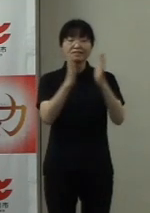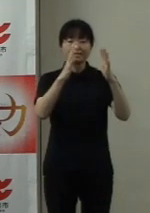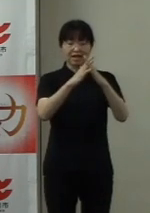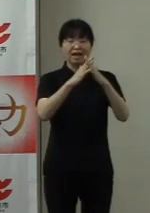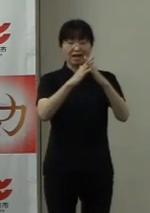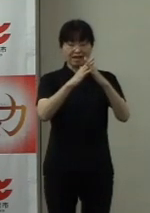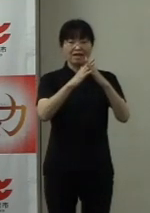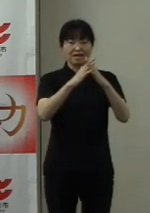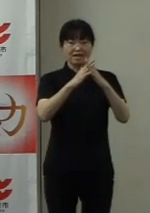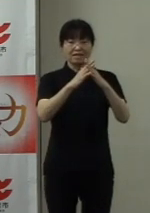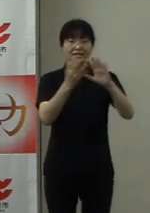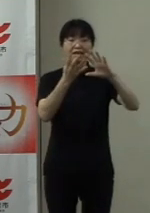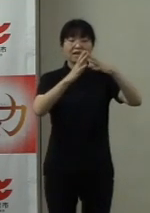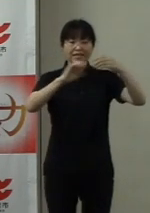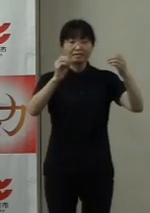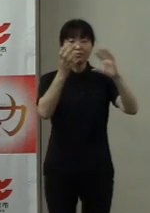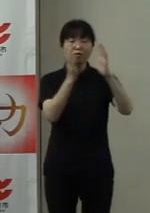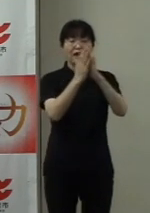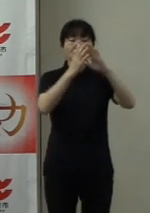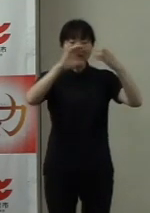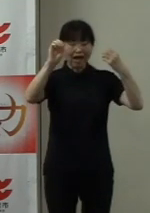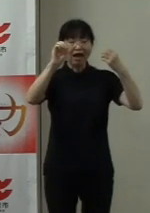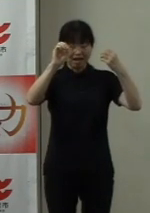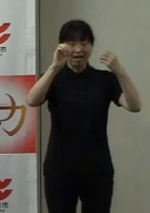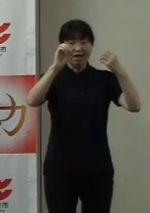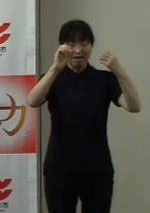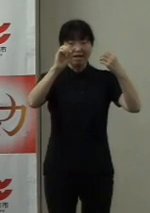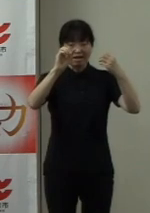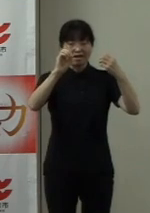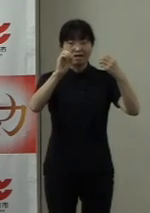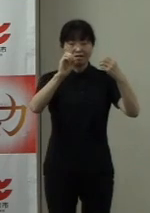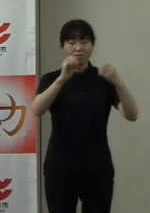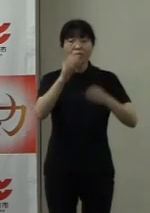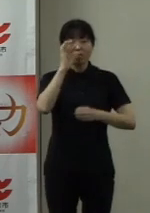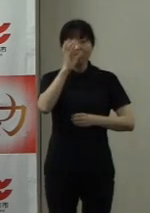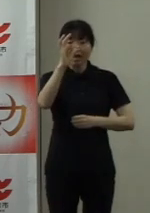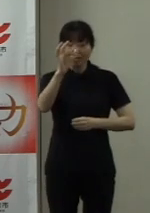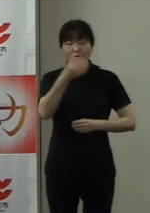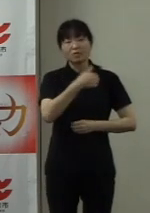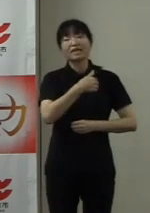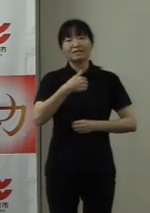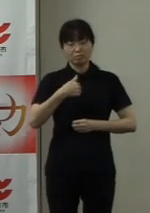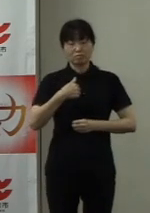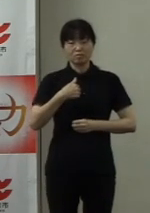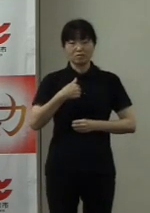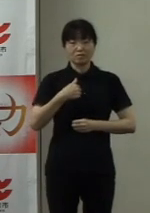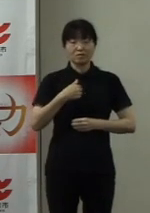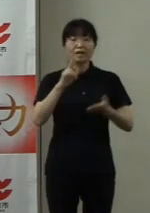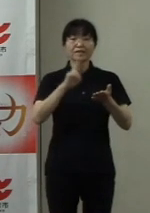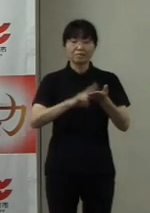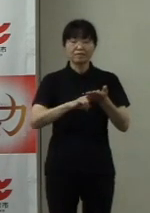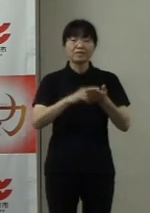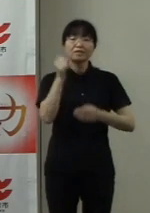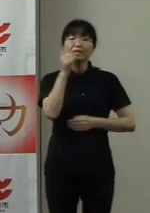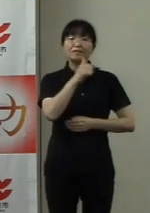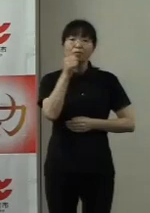の拝殿で出雲神楽の奉納公演を特別に鑑賞できるプランが企画されましたので、紹介をさせてもらいたいというふ